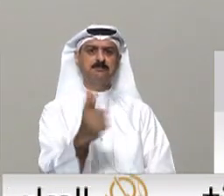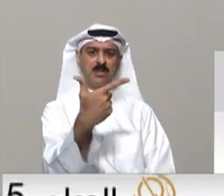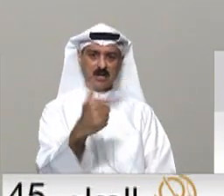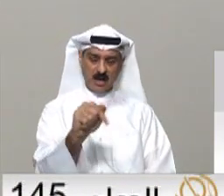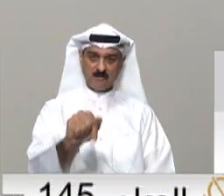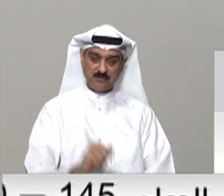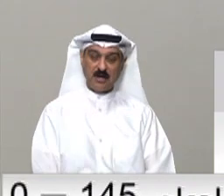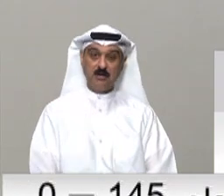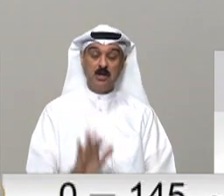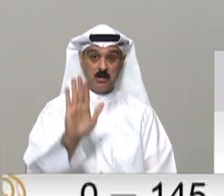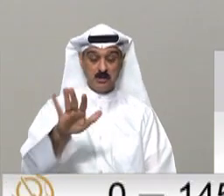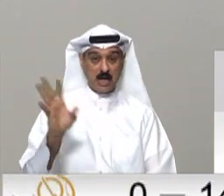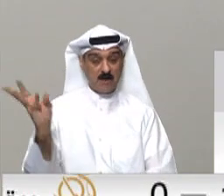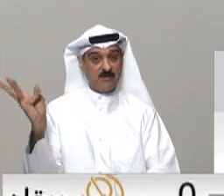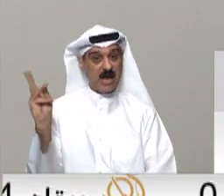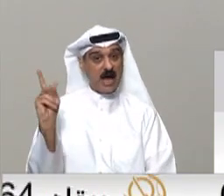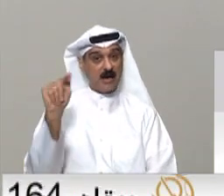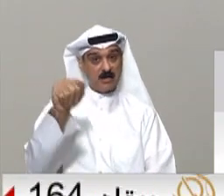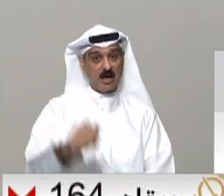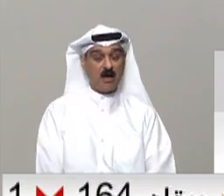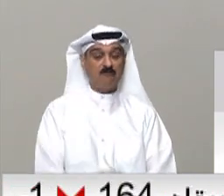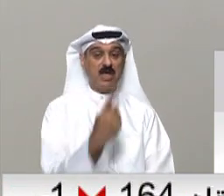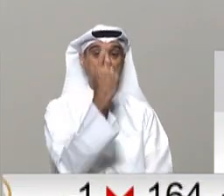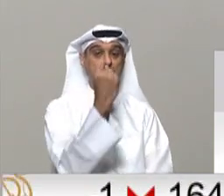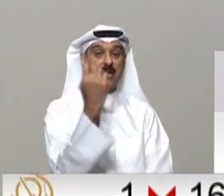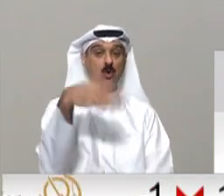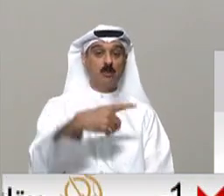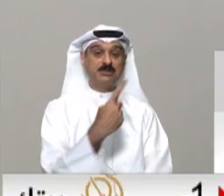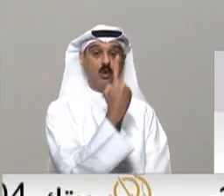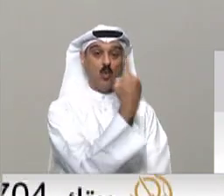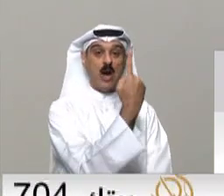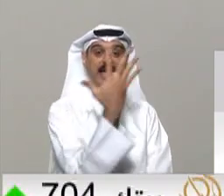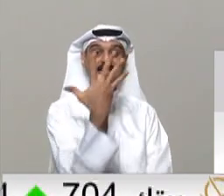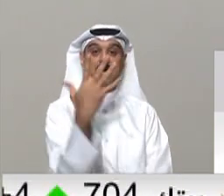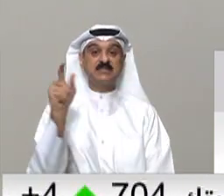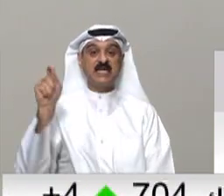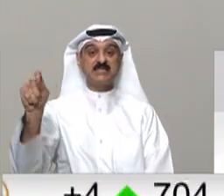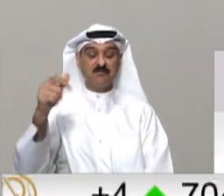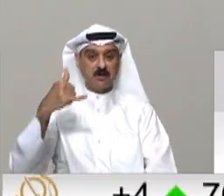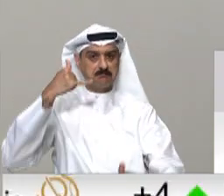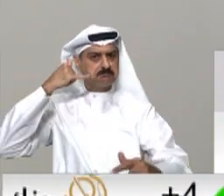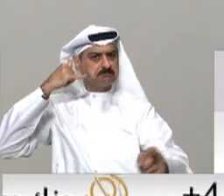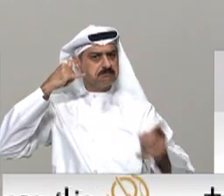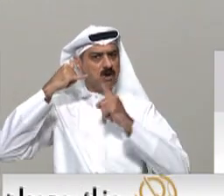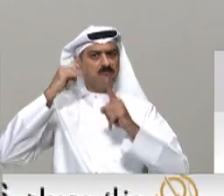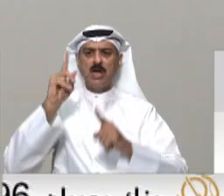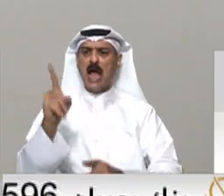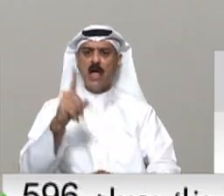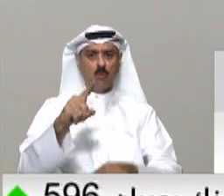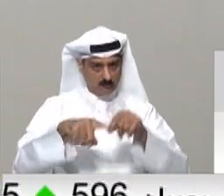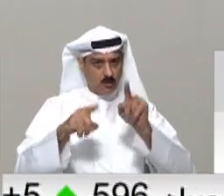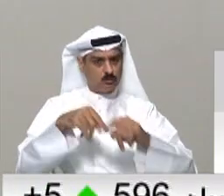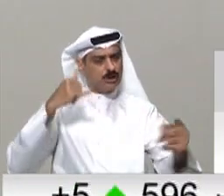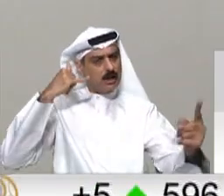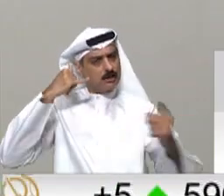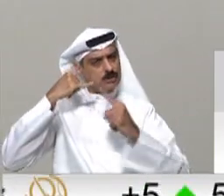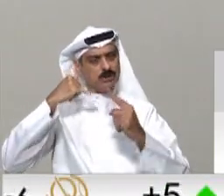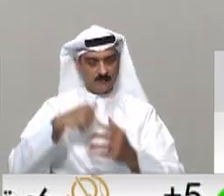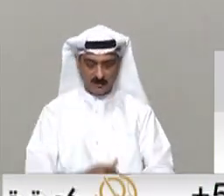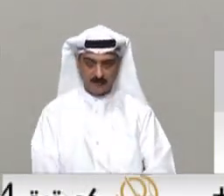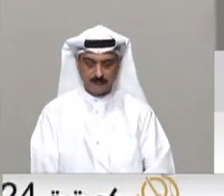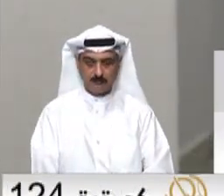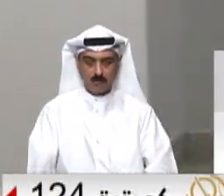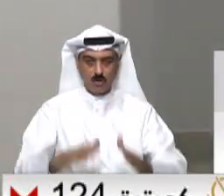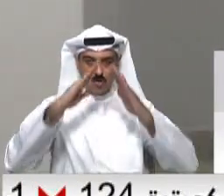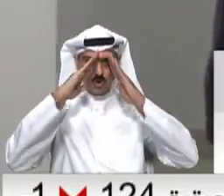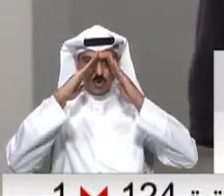بدالة وزارة الأشغال اللي هي 150 في خدمة المواطنين وخدمة المقيمين في أي وقت. كل الشكر والتقدير